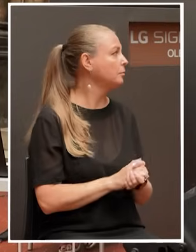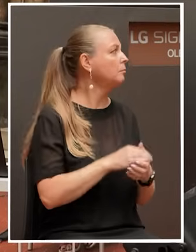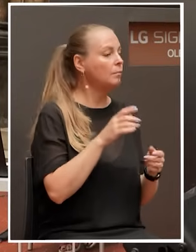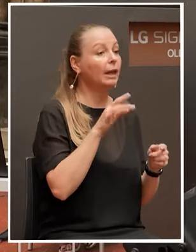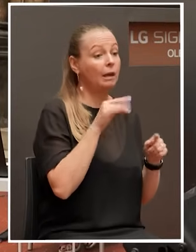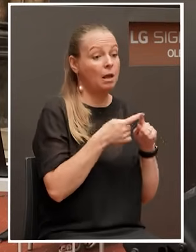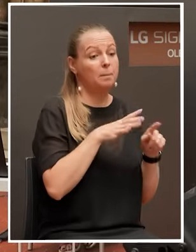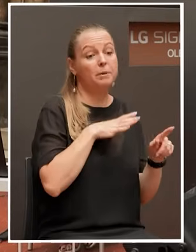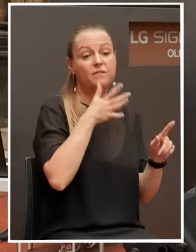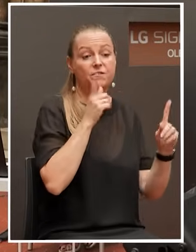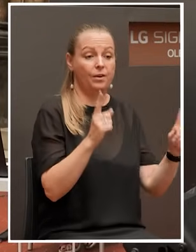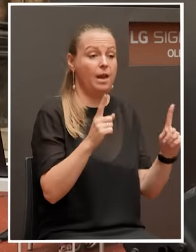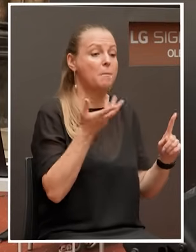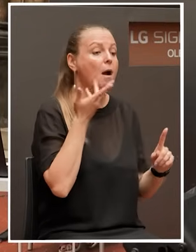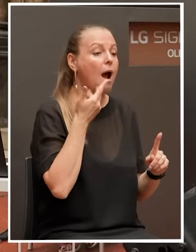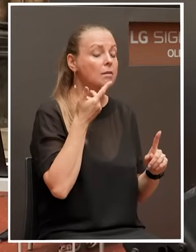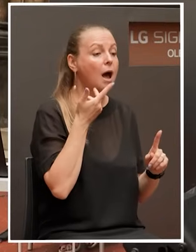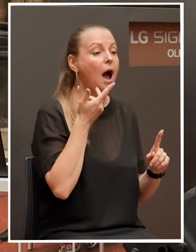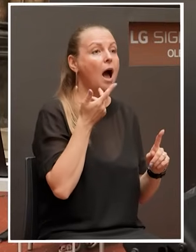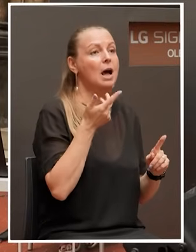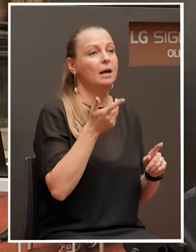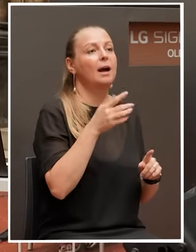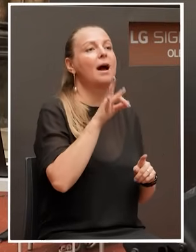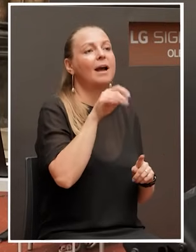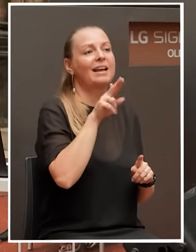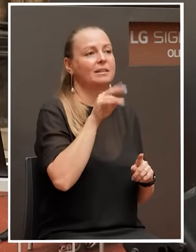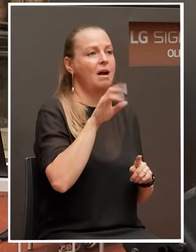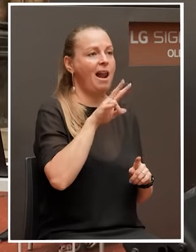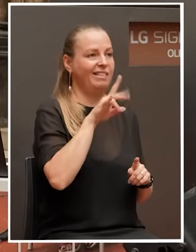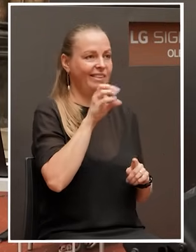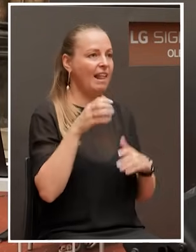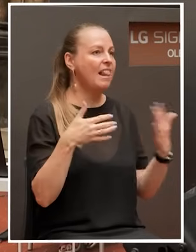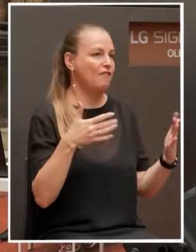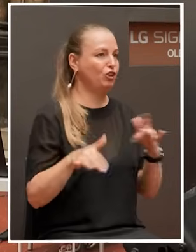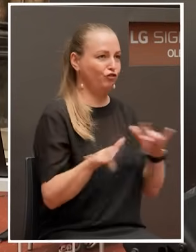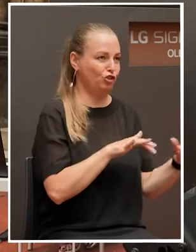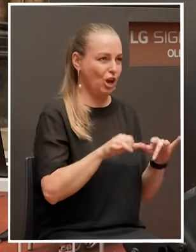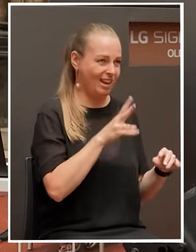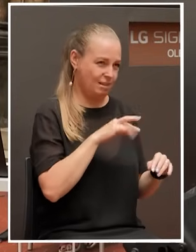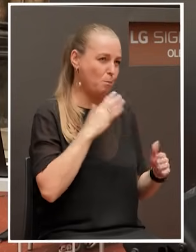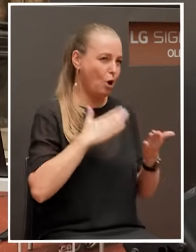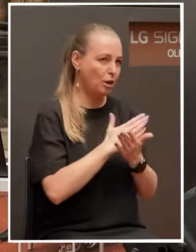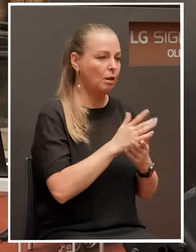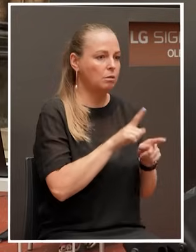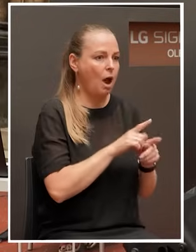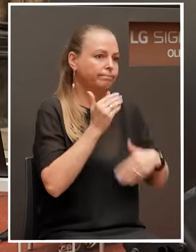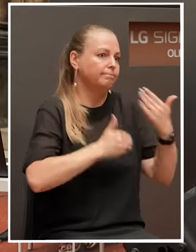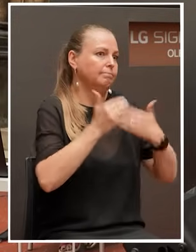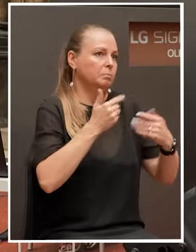И это было время, когда радикальные левые движения во Франции настолько пошли в гору,